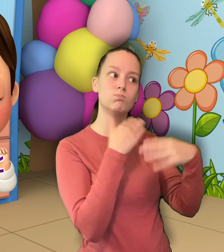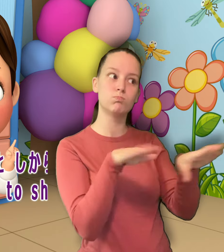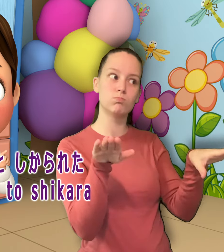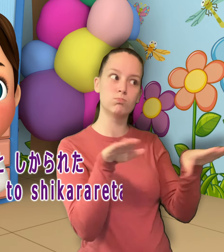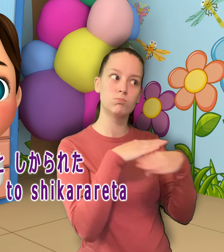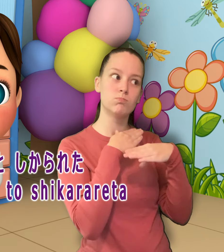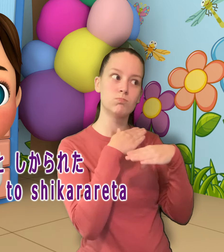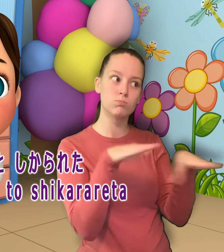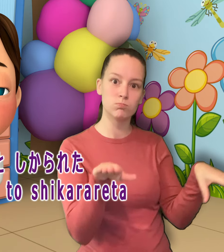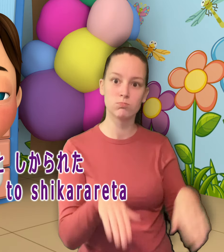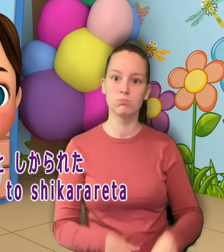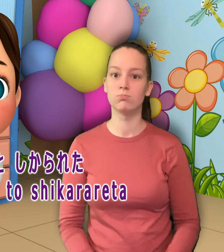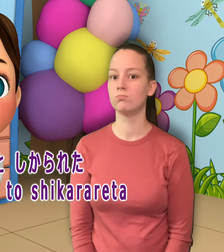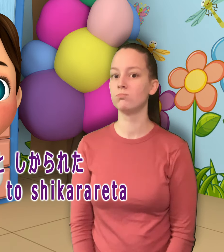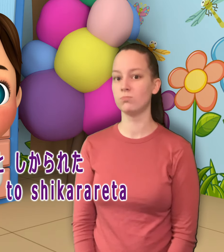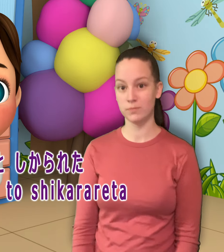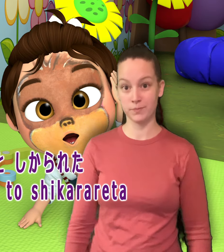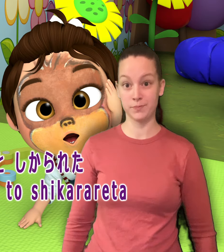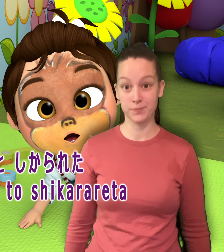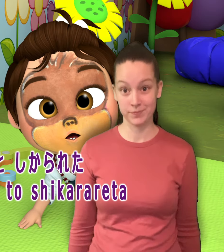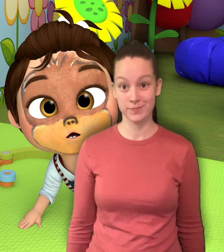Nojum